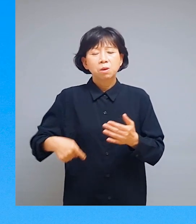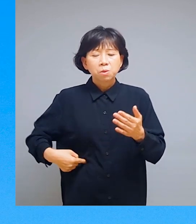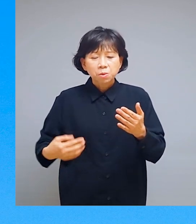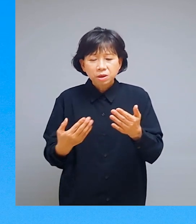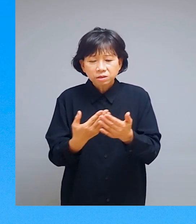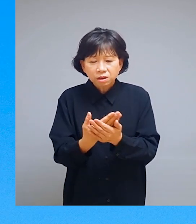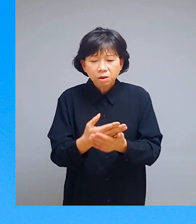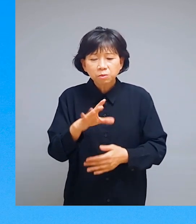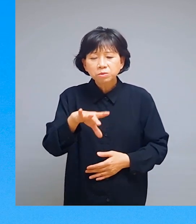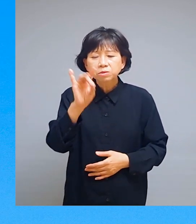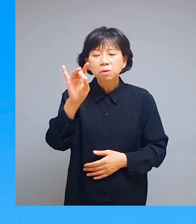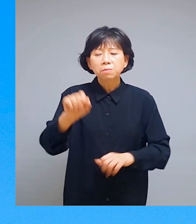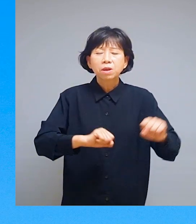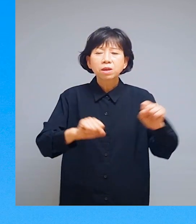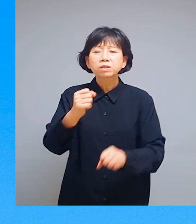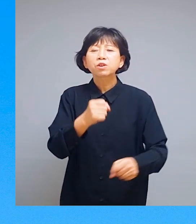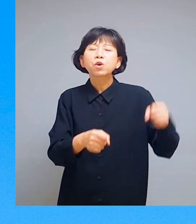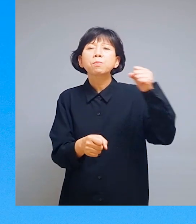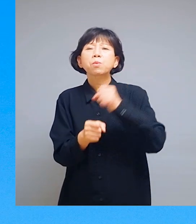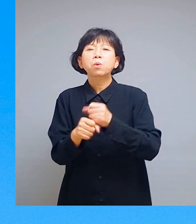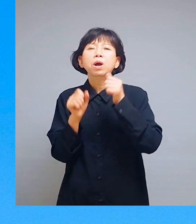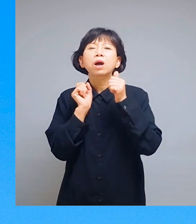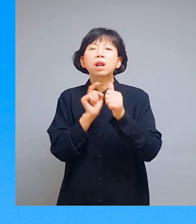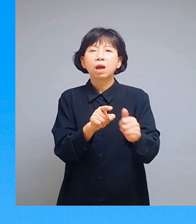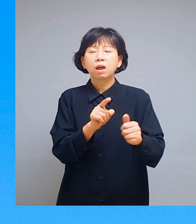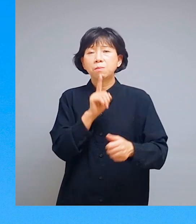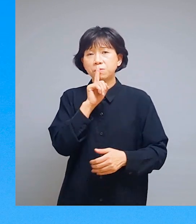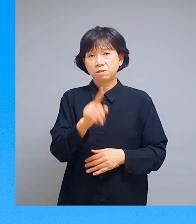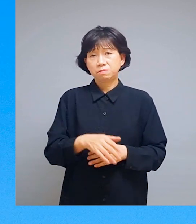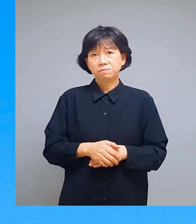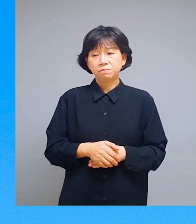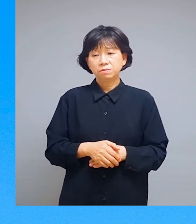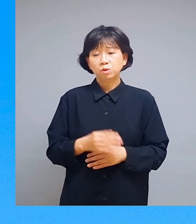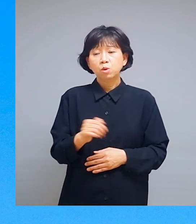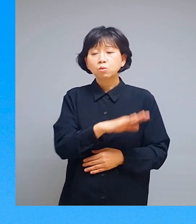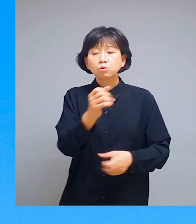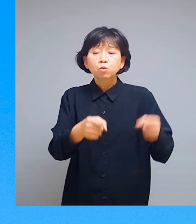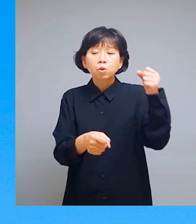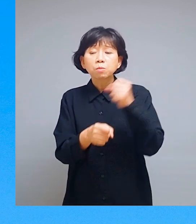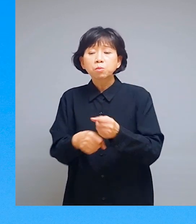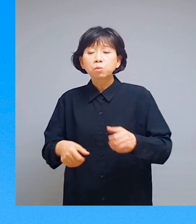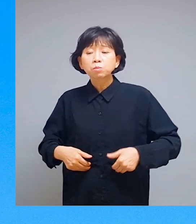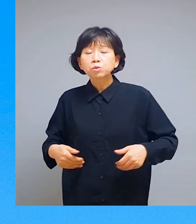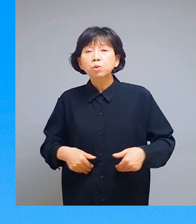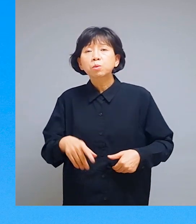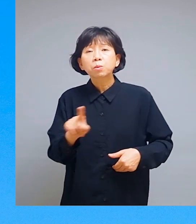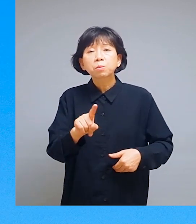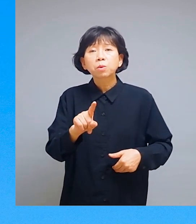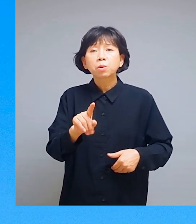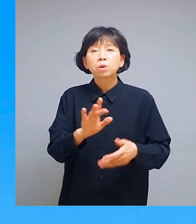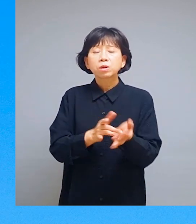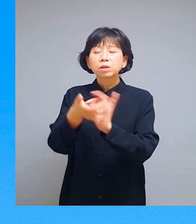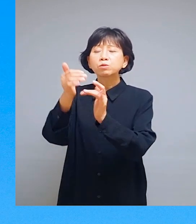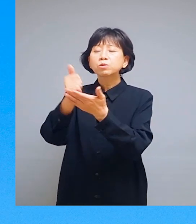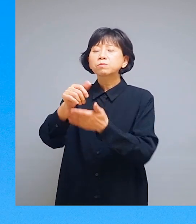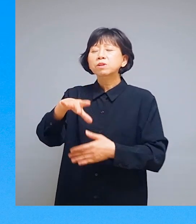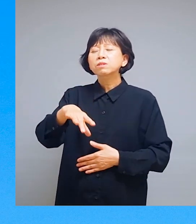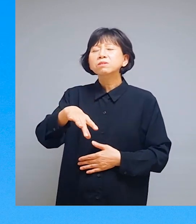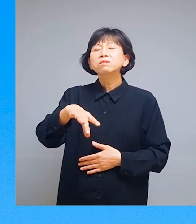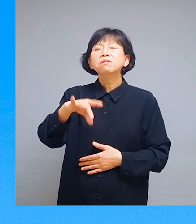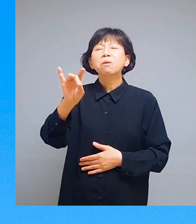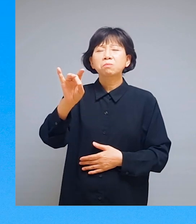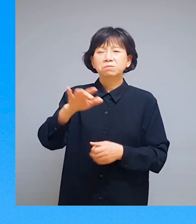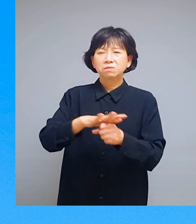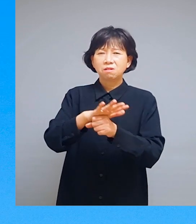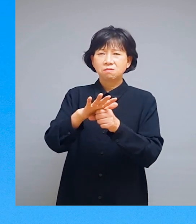회개하고 처음 행위를 가지라 말씀하십니다. 성도 여러분, 오늘 우리는 무엇을 회복해야 할까요? 예수님과 함께했던 첫사랑을